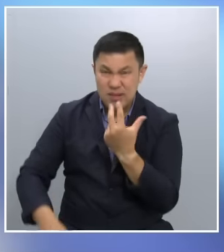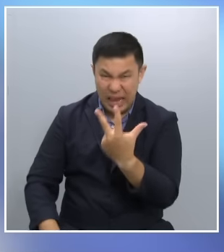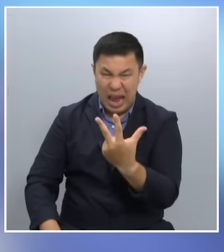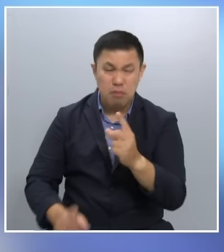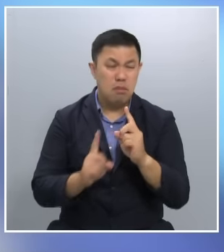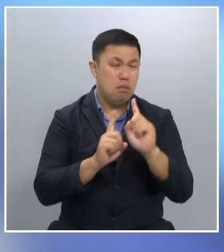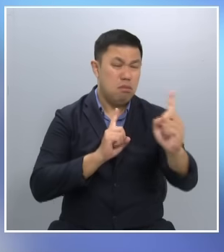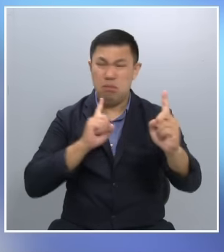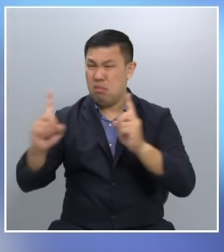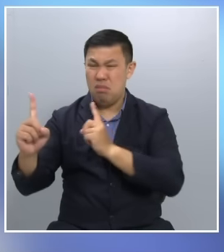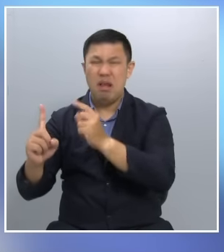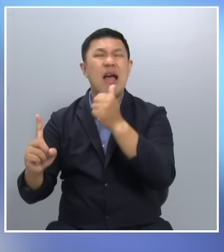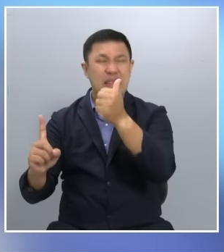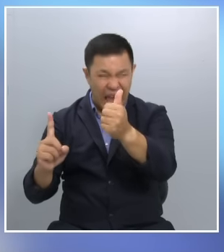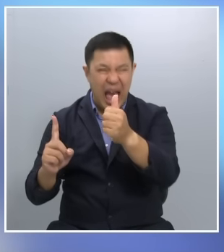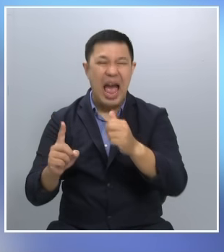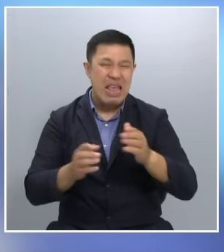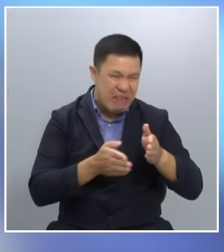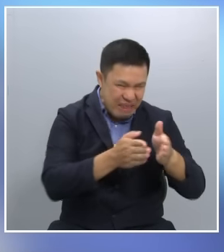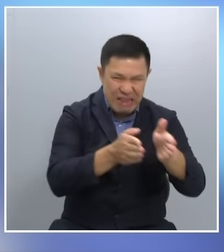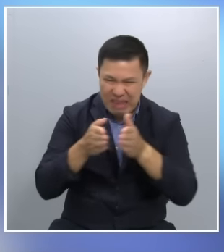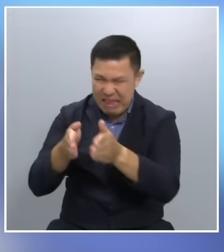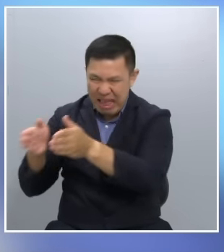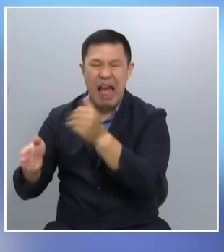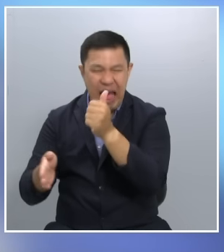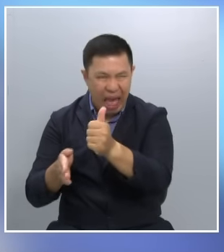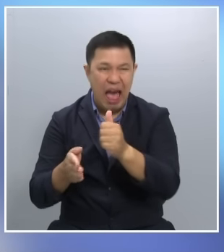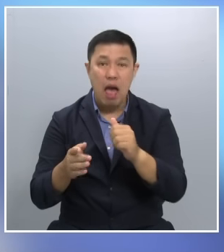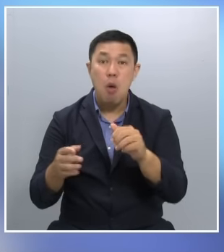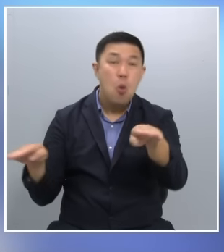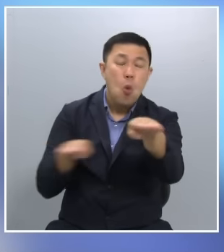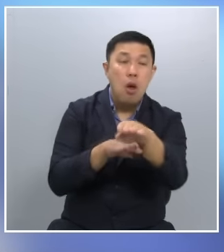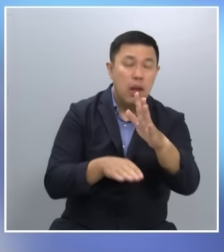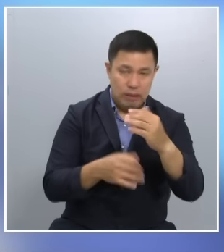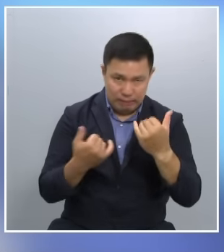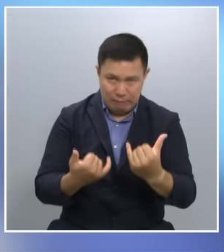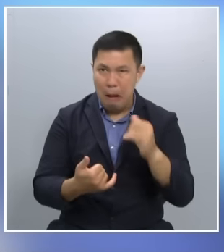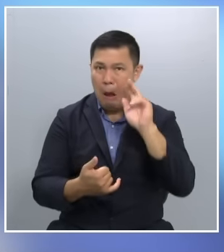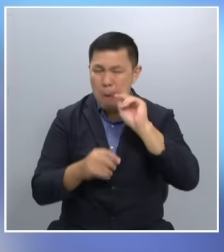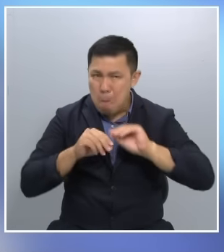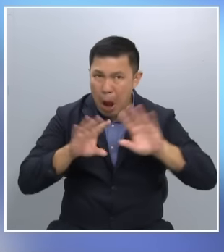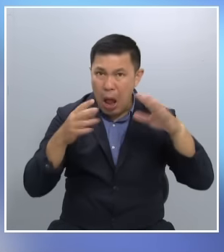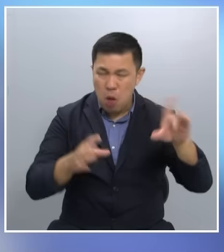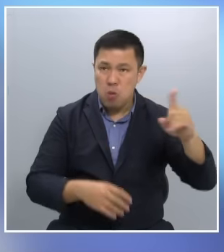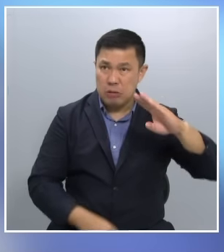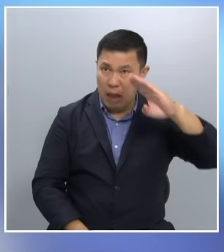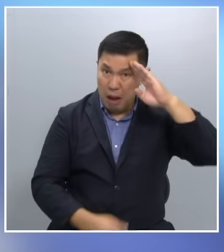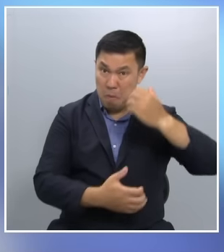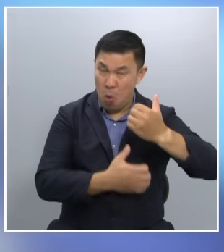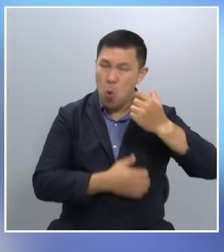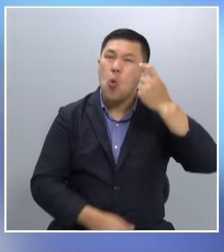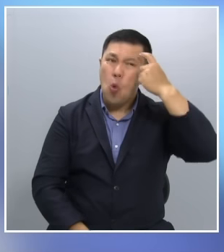งเขาว่ามาแบบนี้ล่าสุดนะครับเรื่องนี้ไปถึงกองทัพบกแล้วนะครับก็มีการยืนยันจากกองทัพแล้วครับบ